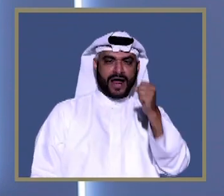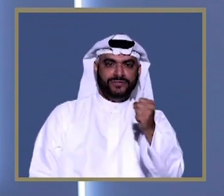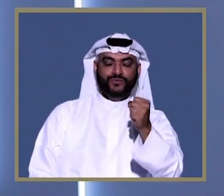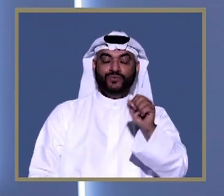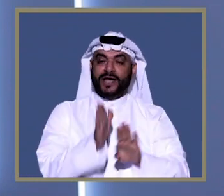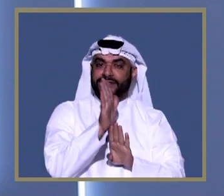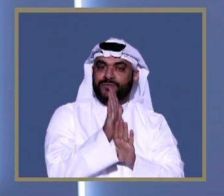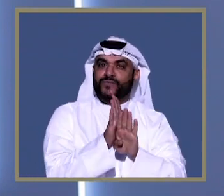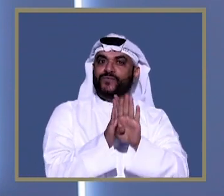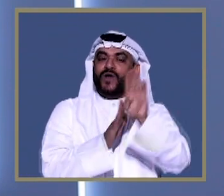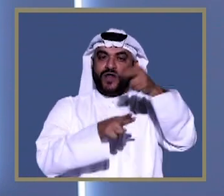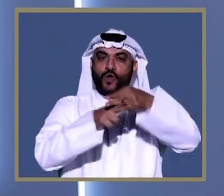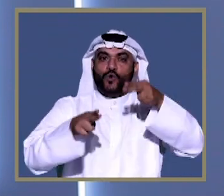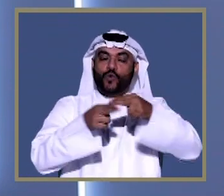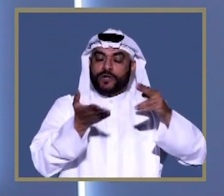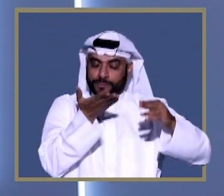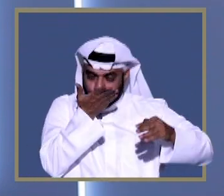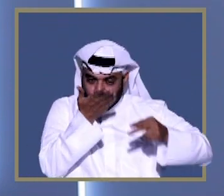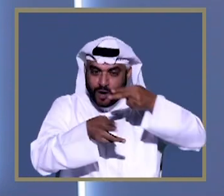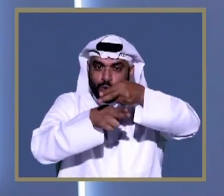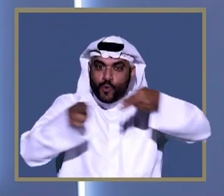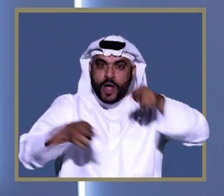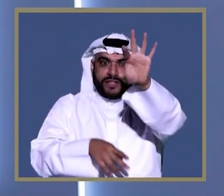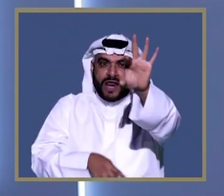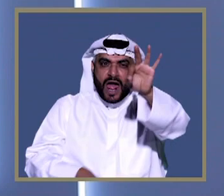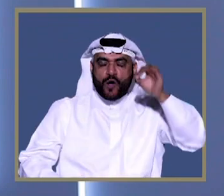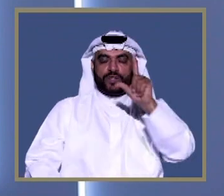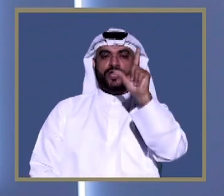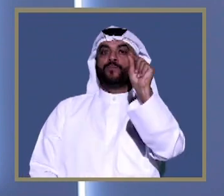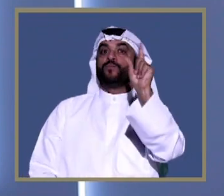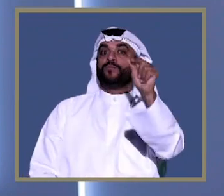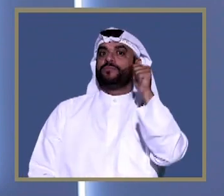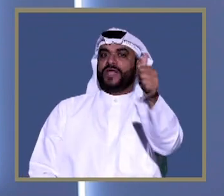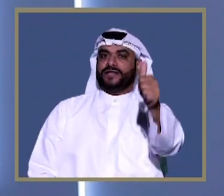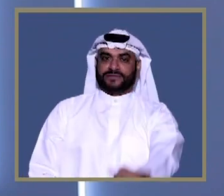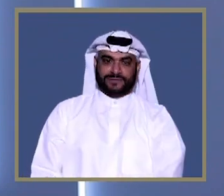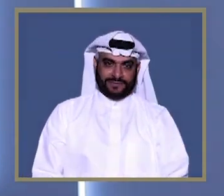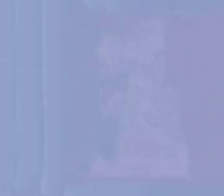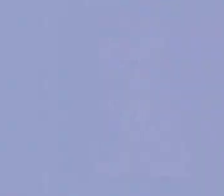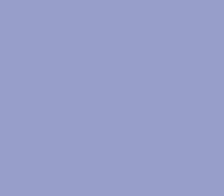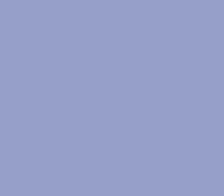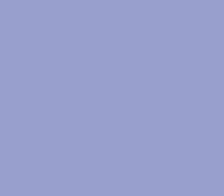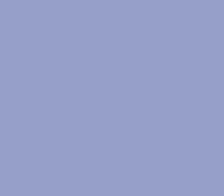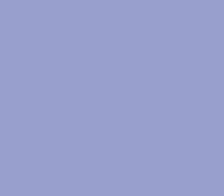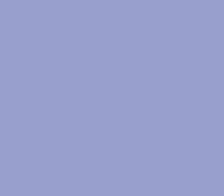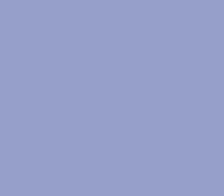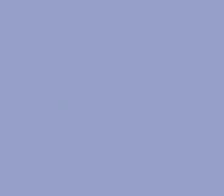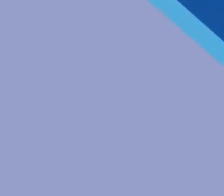البرلماني بما يكفل تطور الوطن، فالكويت تستحق منكم الاختيار الأمثل.